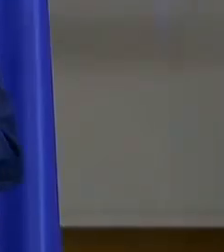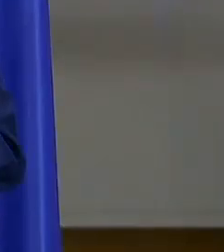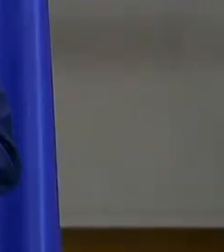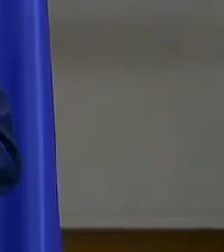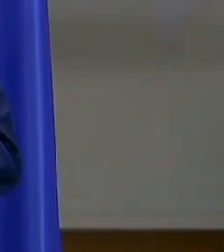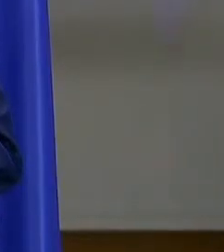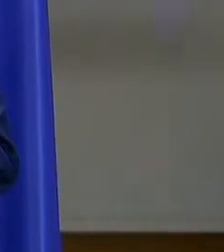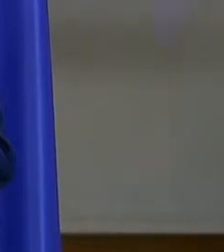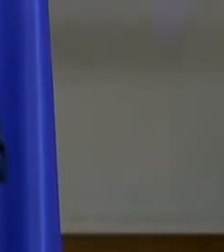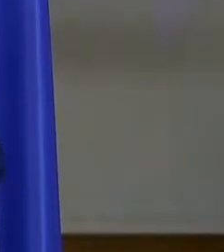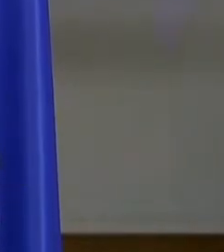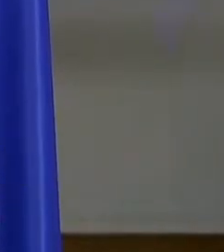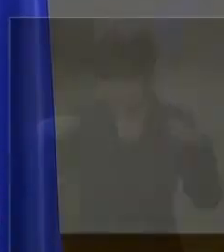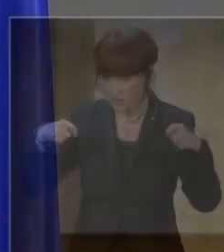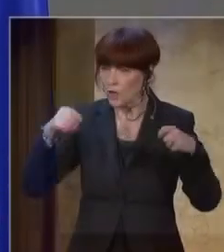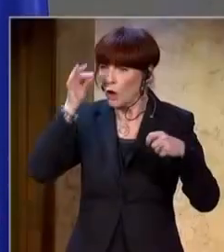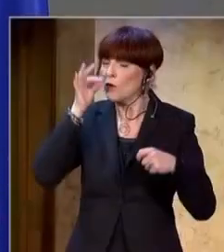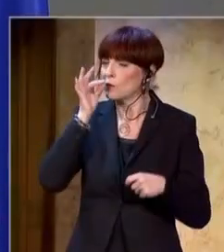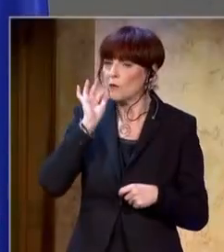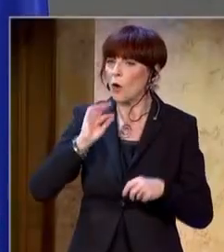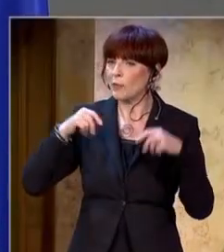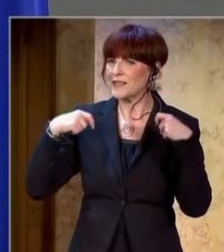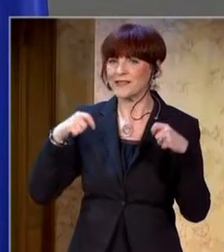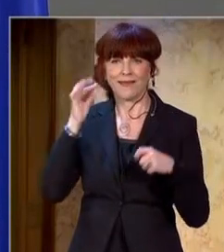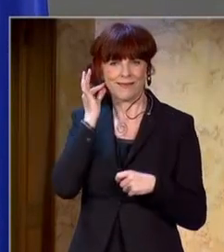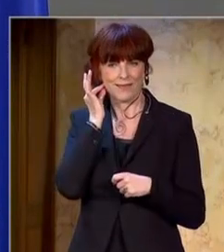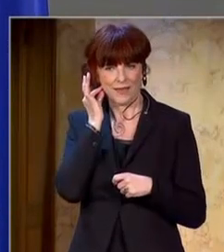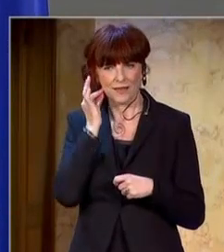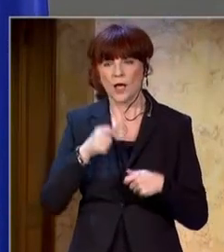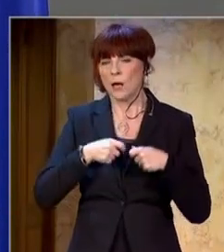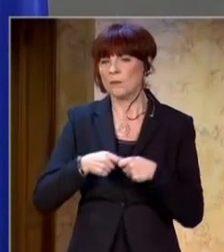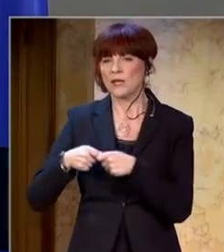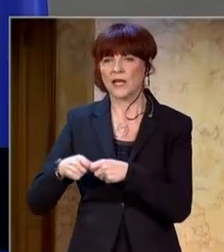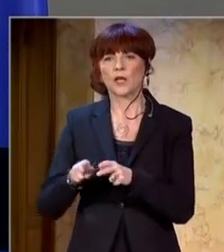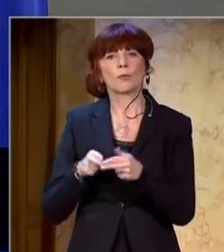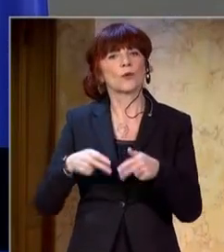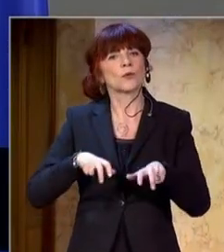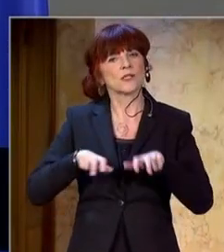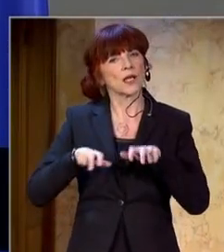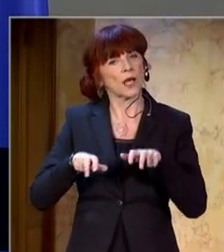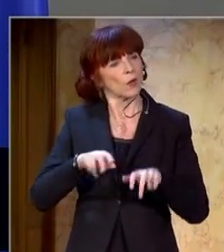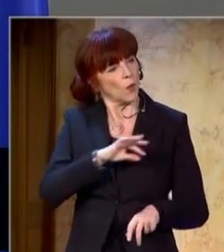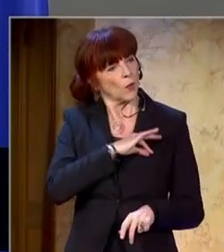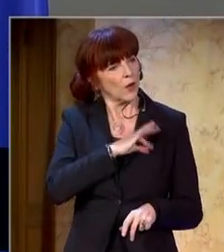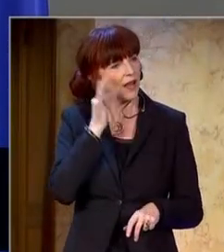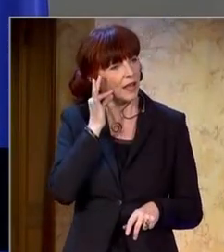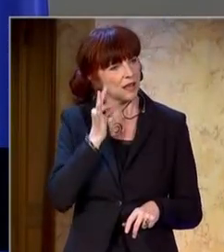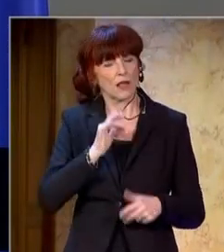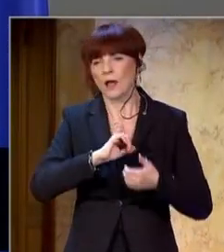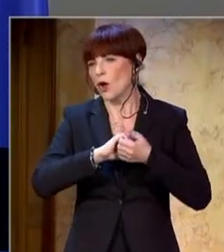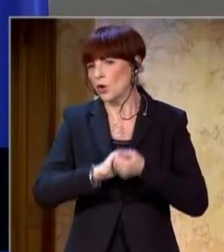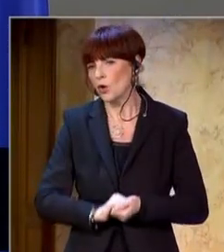Sehr geehrter Herr Präsident, sehr geehrte Frau Präsidentin, werte Mitglieder der Bundesregierung, werte Kolleginnen und Kollegen, Clubobleute,